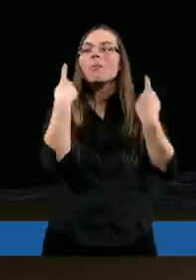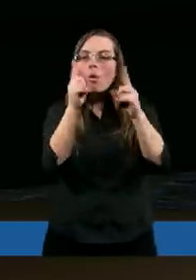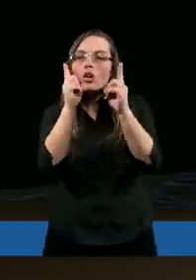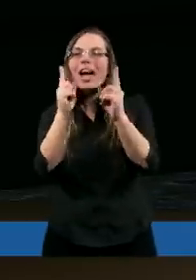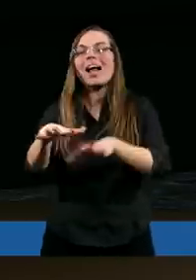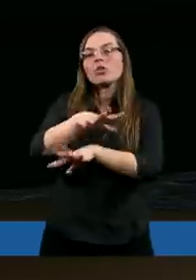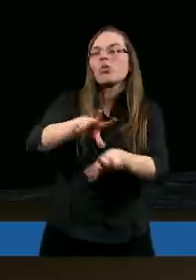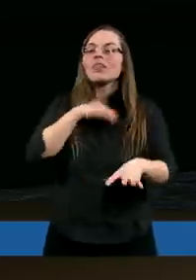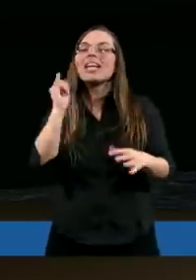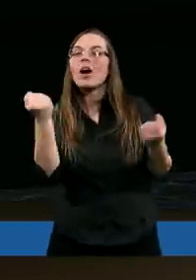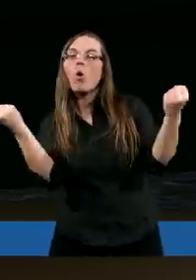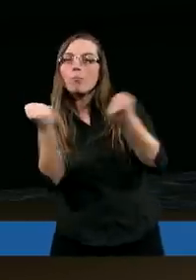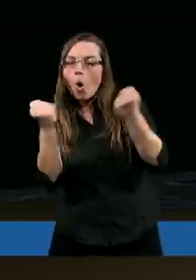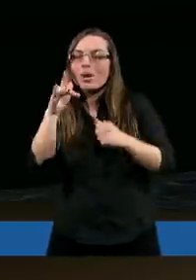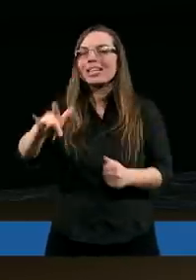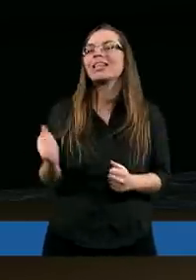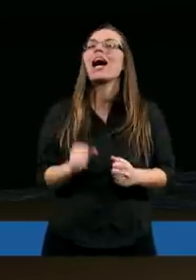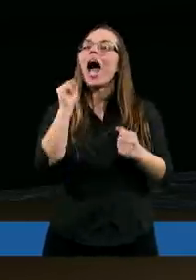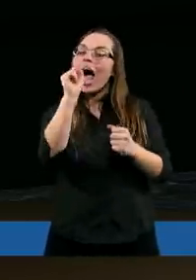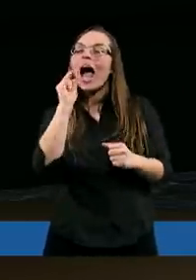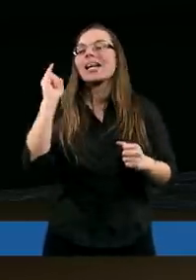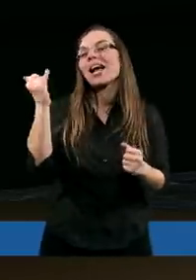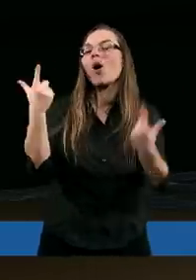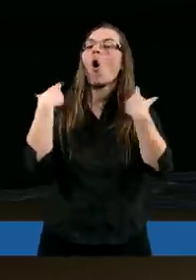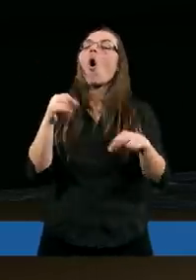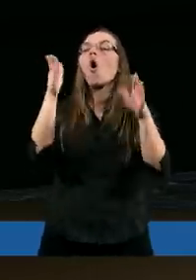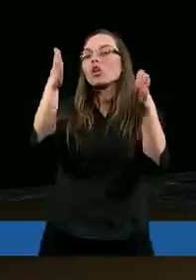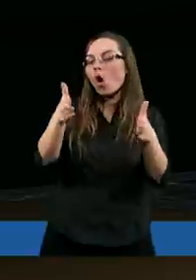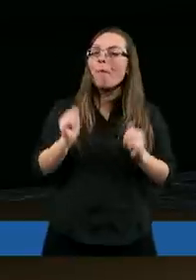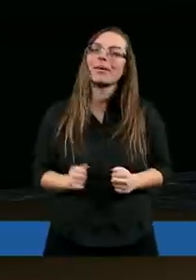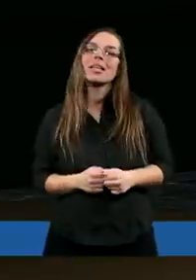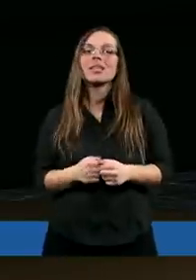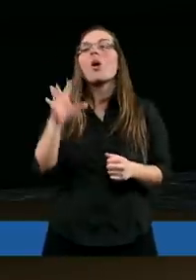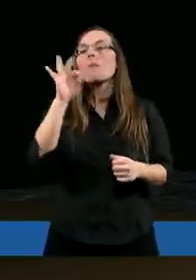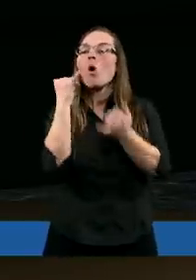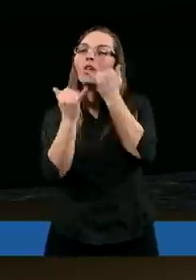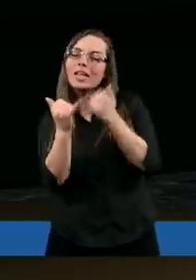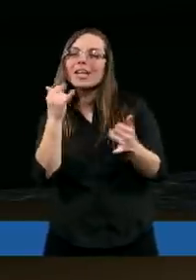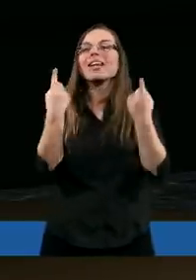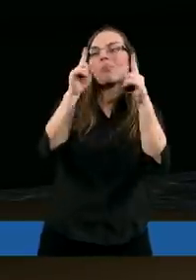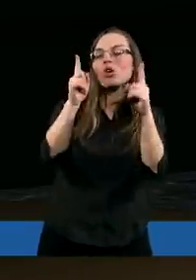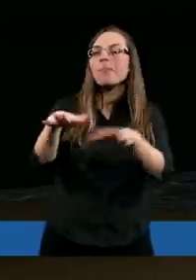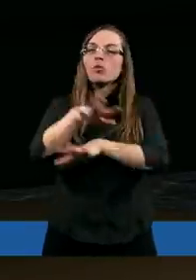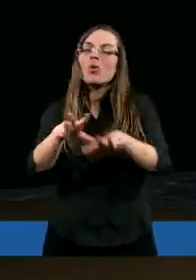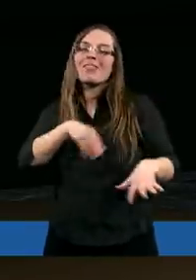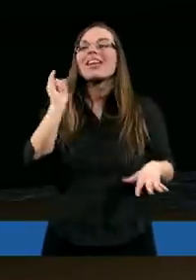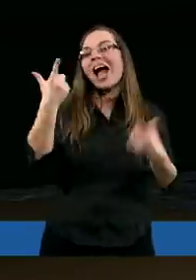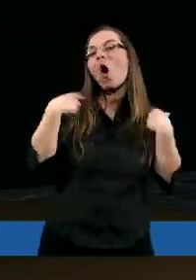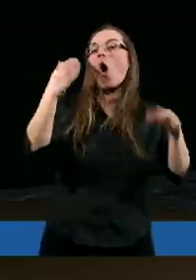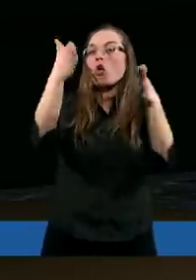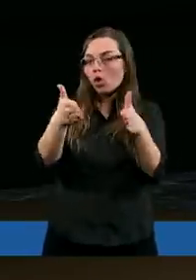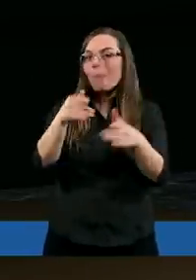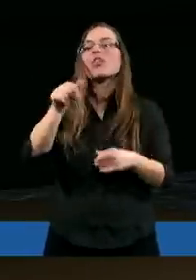Ducha Świętego jako mocy, a jako osoby. Bo jeżeli postrzegamy Ducha Świętego jako osobę, co